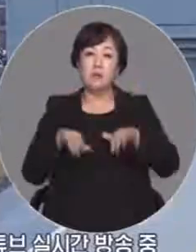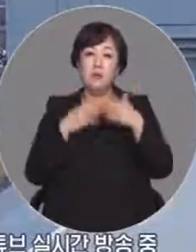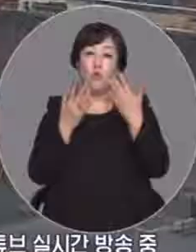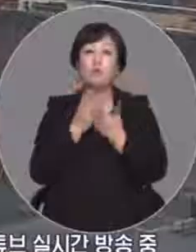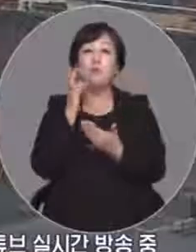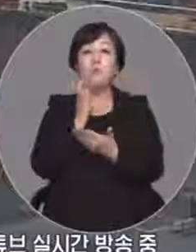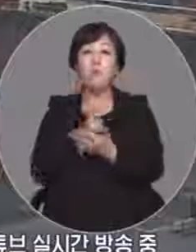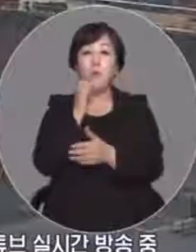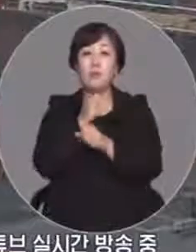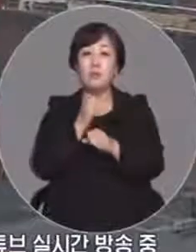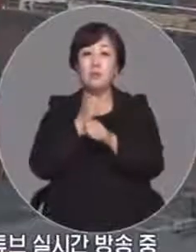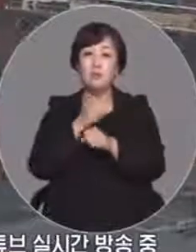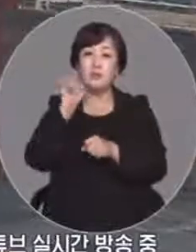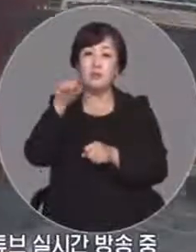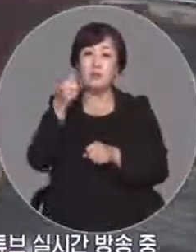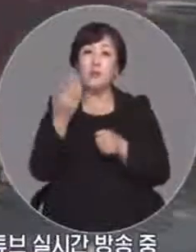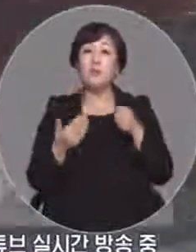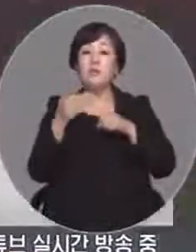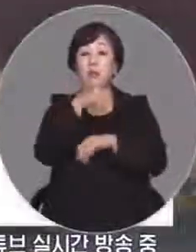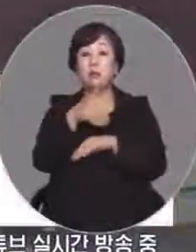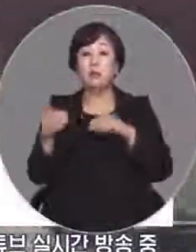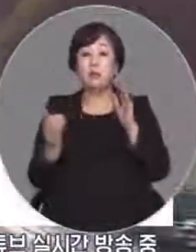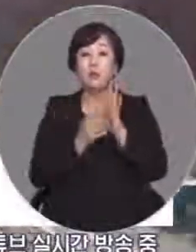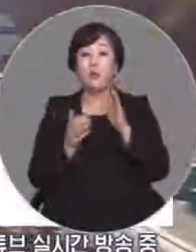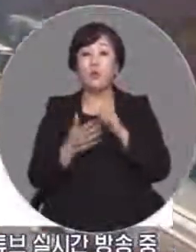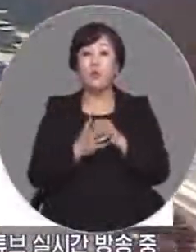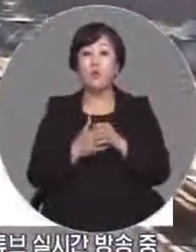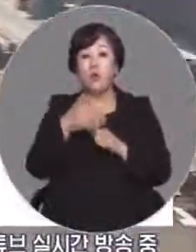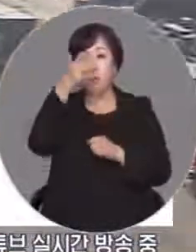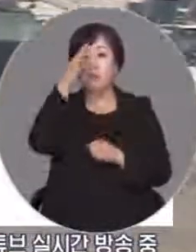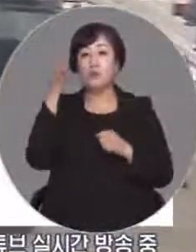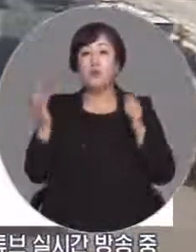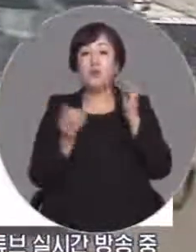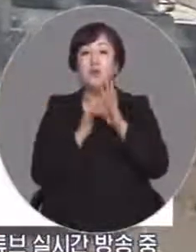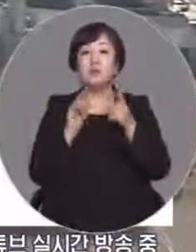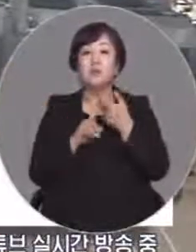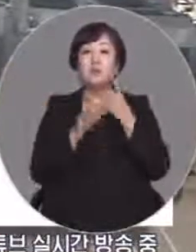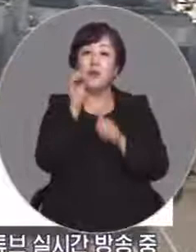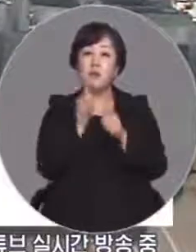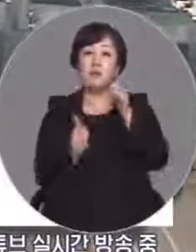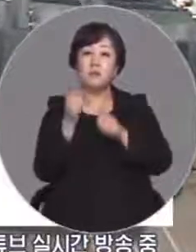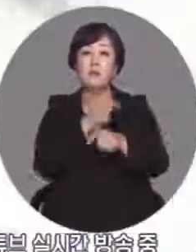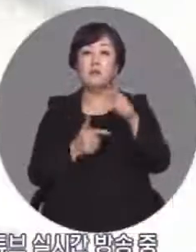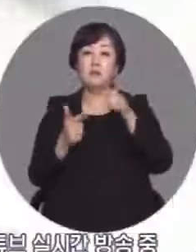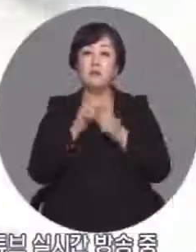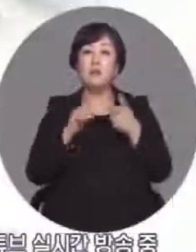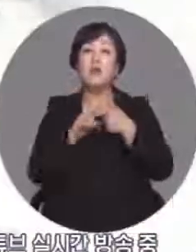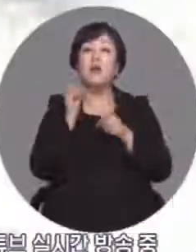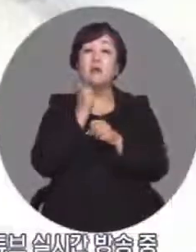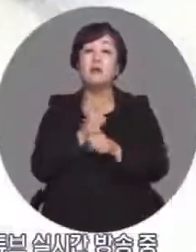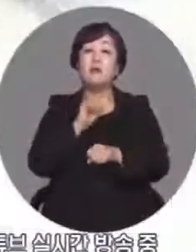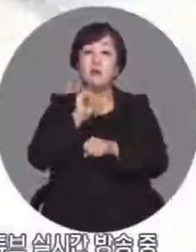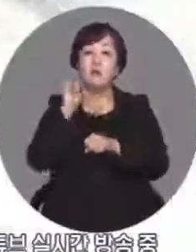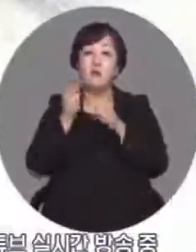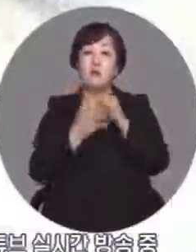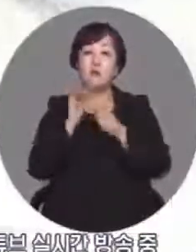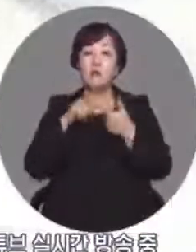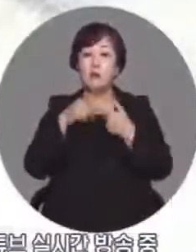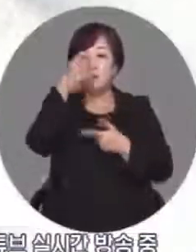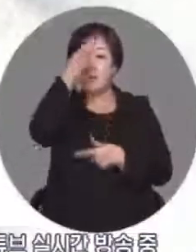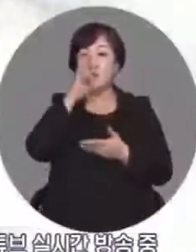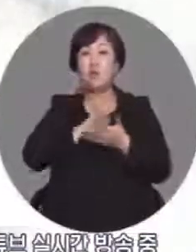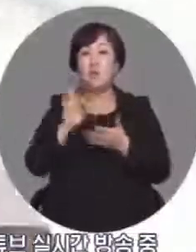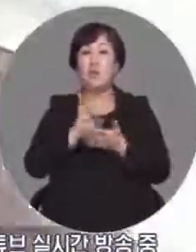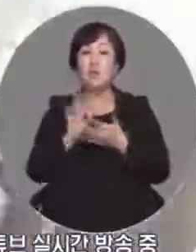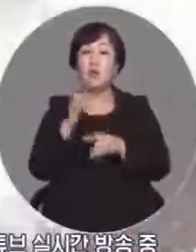예정입니다. 우리 기술이 국제표준으로 채택되면 수주 경쟁과 특허, 기술 사용료 등에서